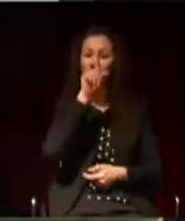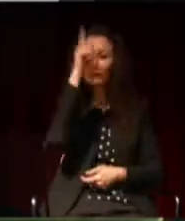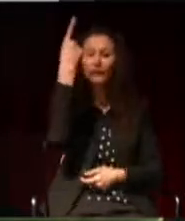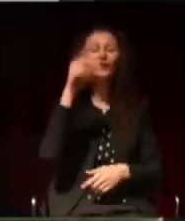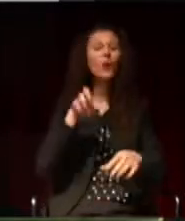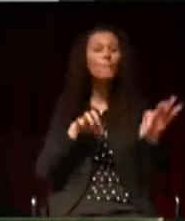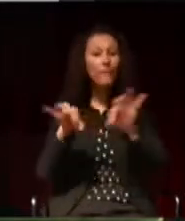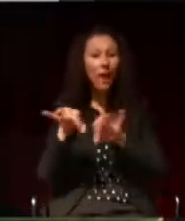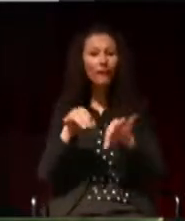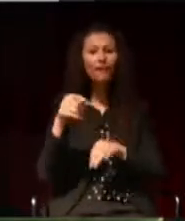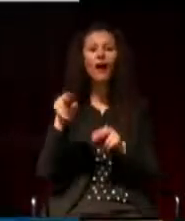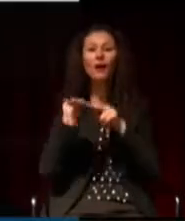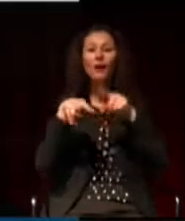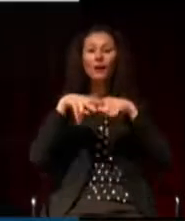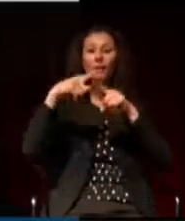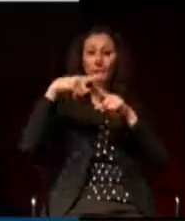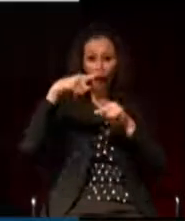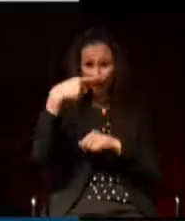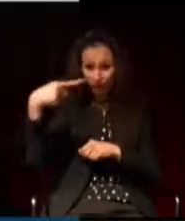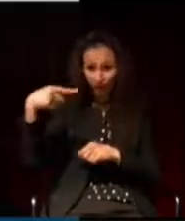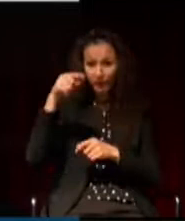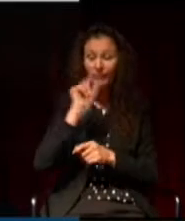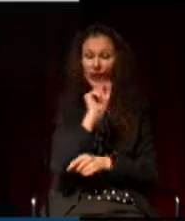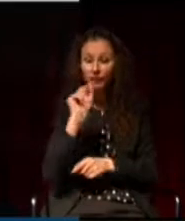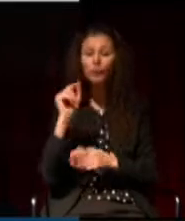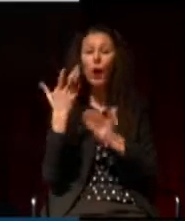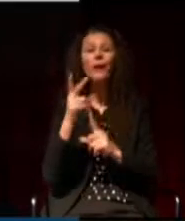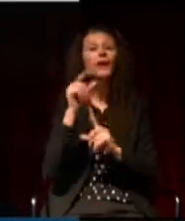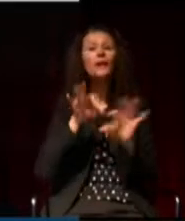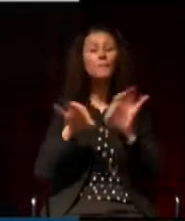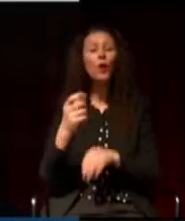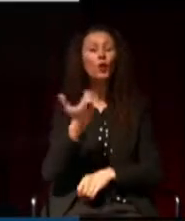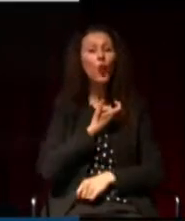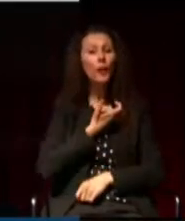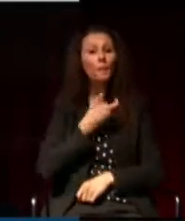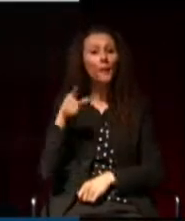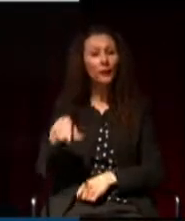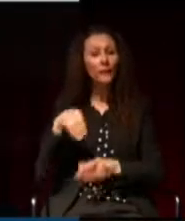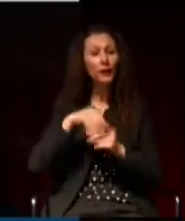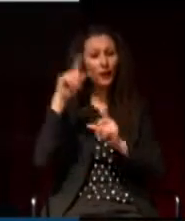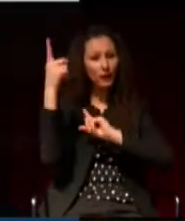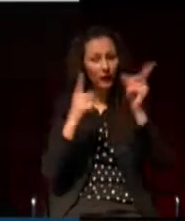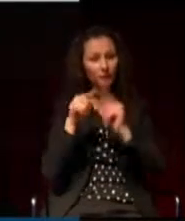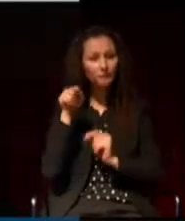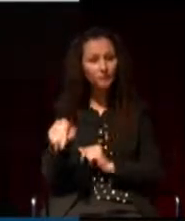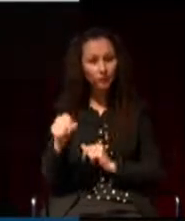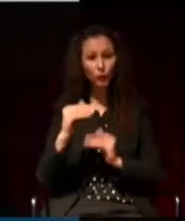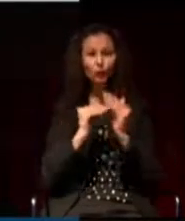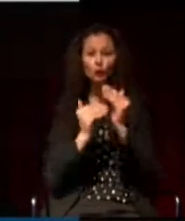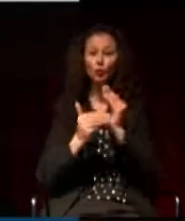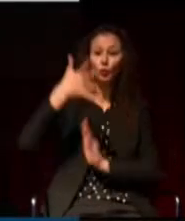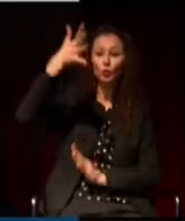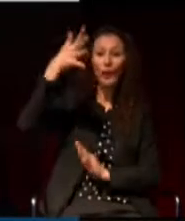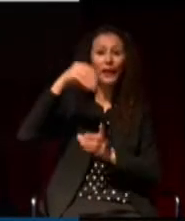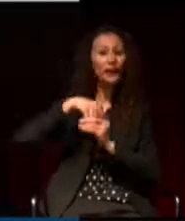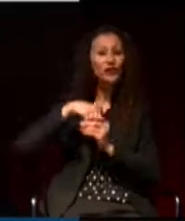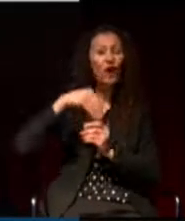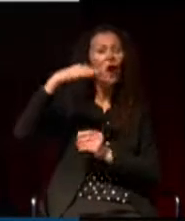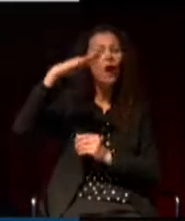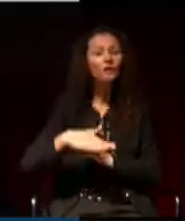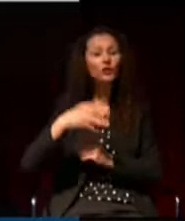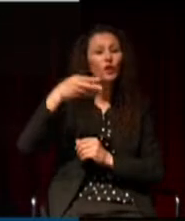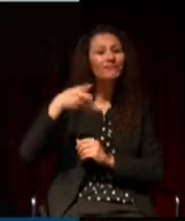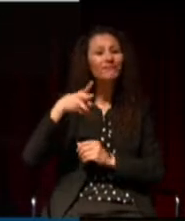sadece planlarda kat yazılmış fakat plan notlarıyla ve imar yönetmelikleriyle yükseklik tarif edilerek alçak